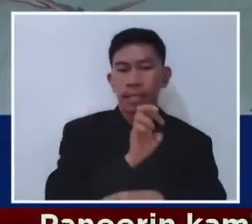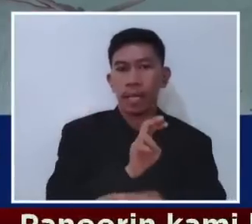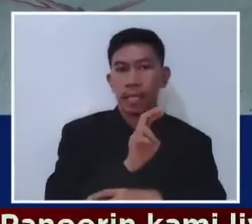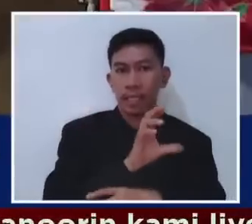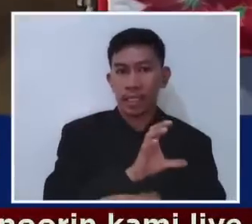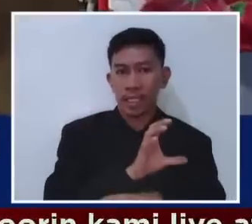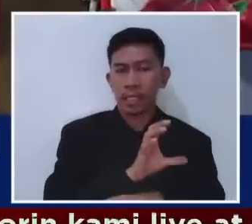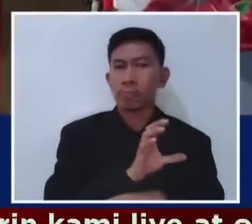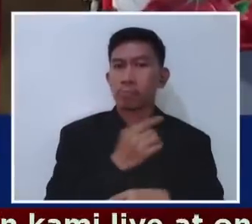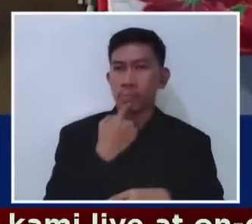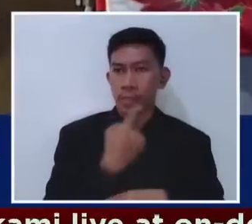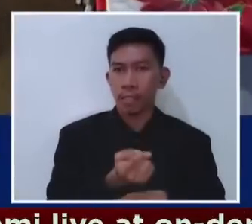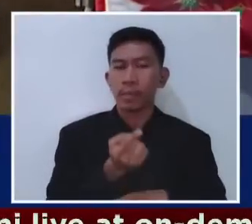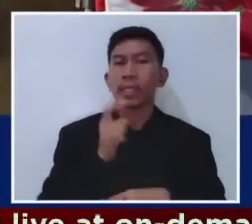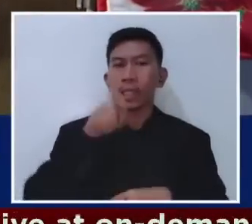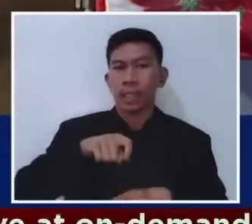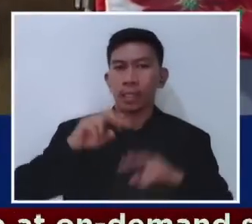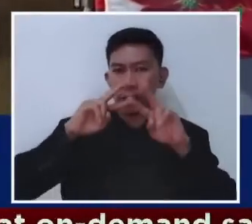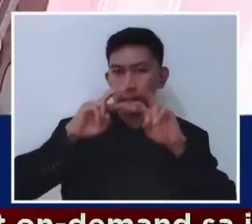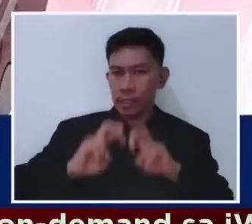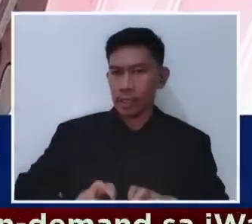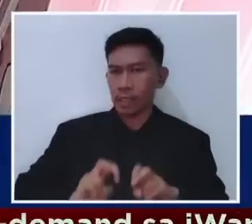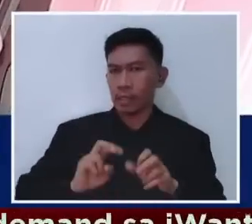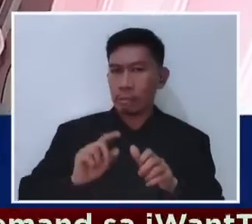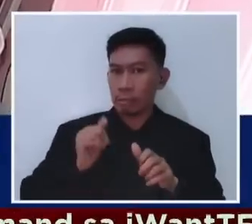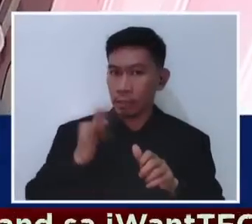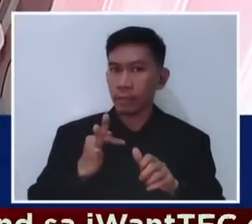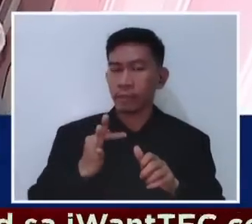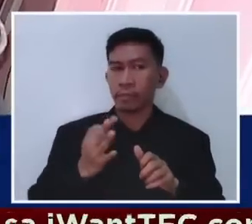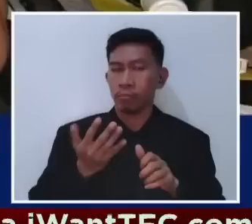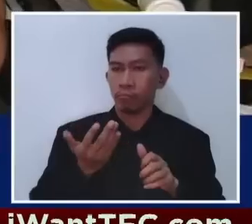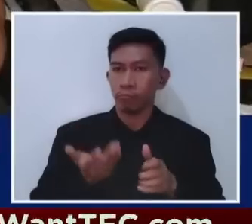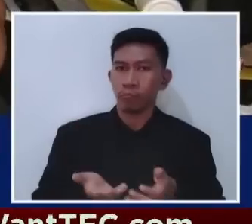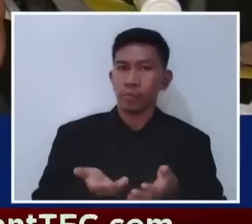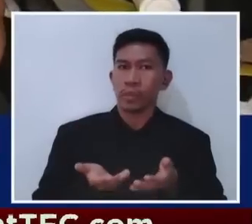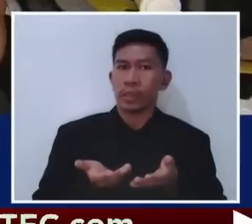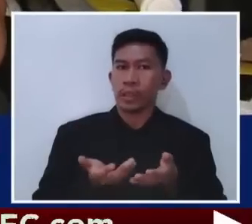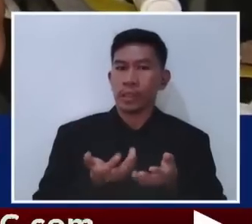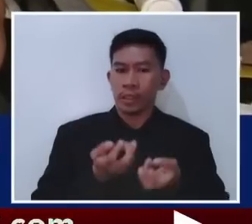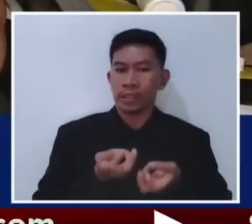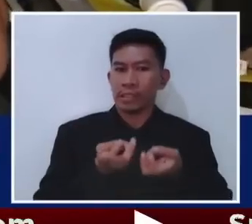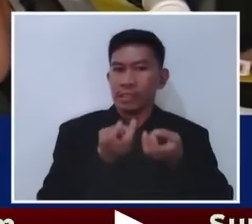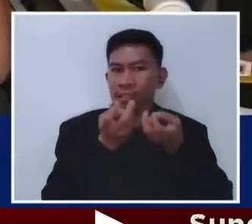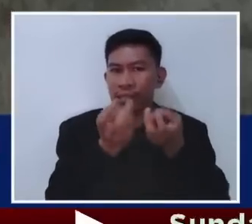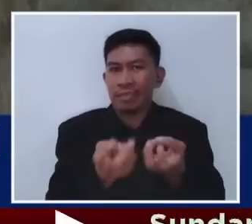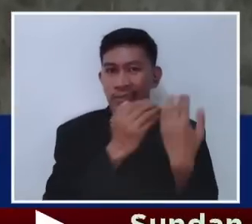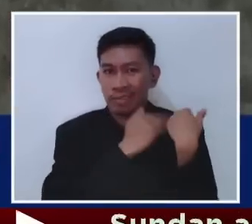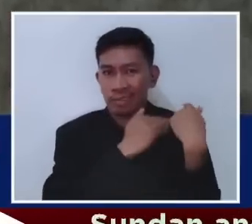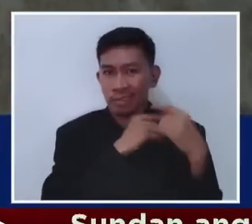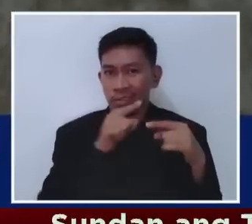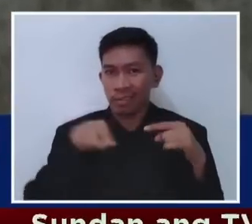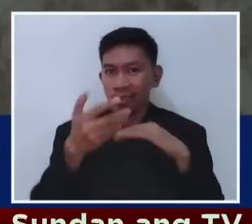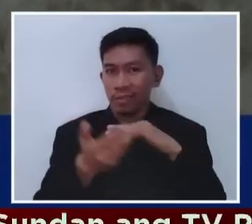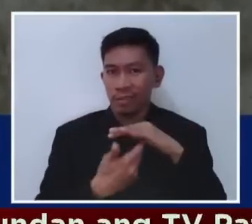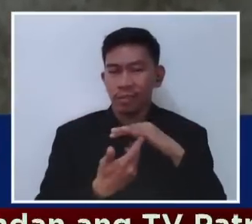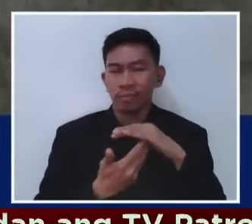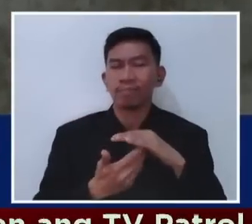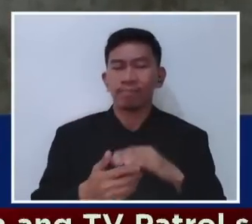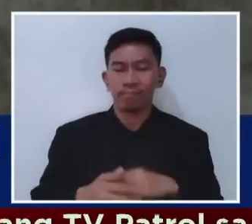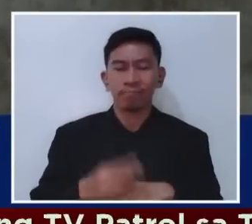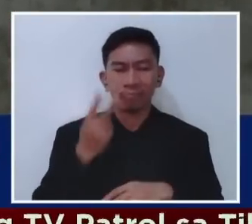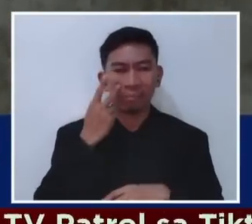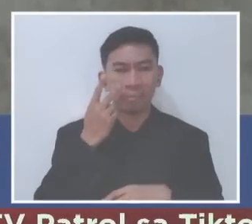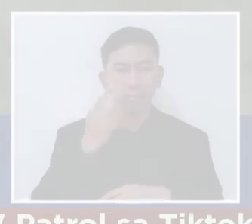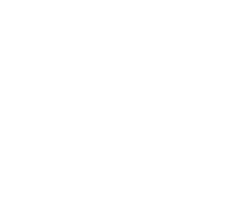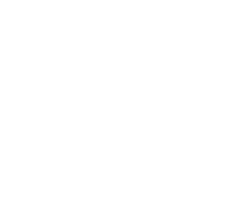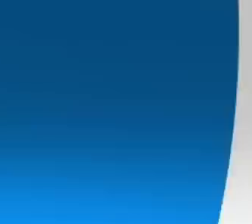ito kung dapat nga bang ipasa sa mga consumer. Alvin El Chico, ABS-CBN News.